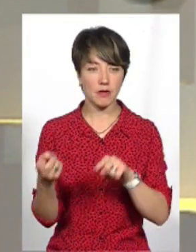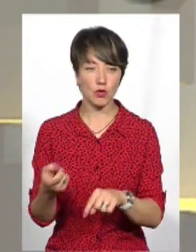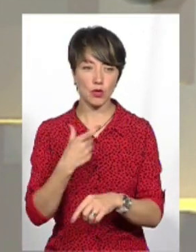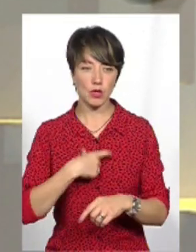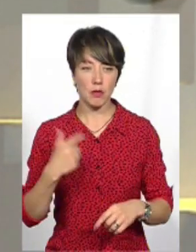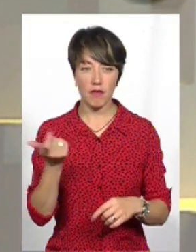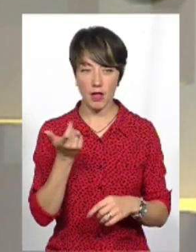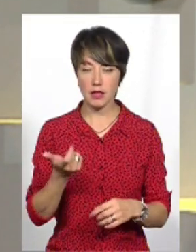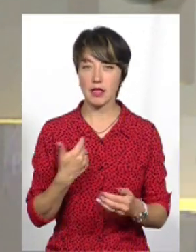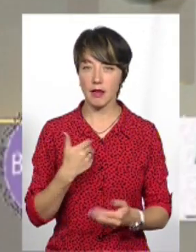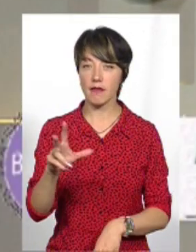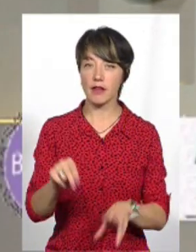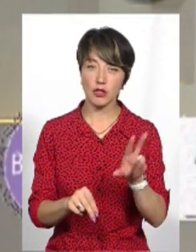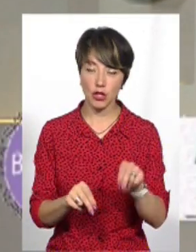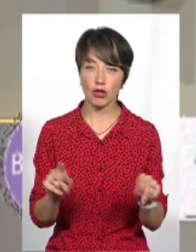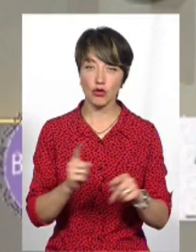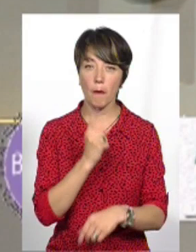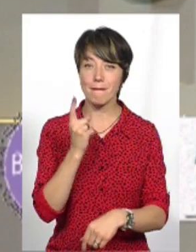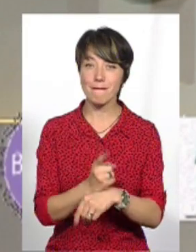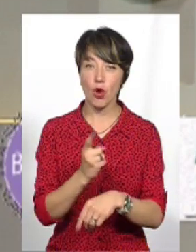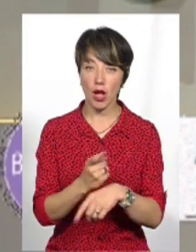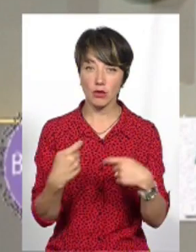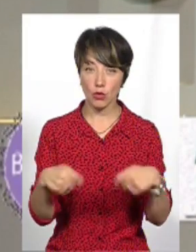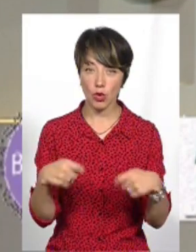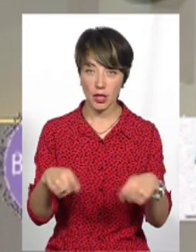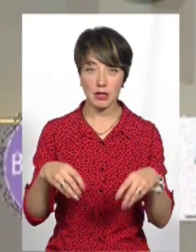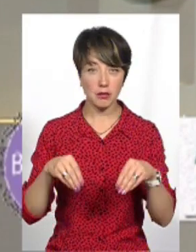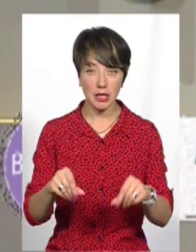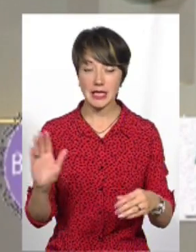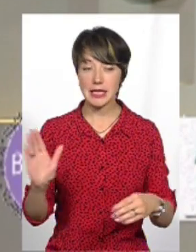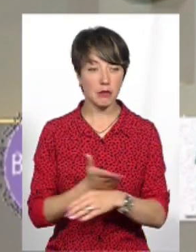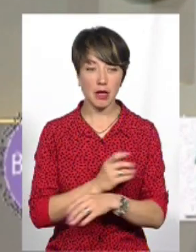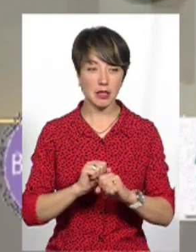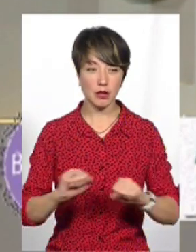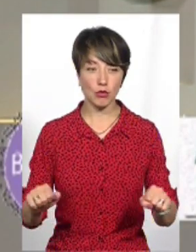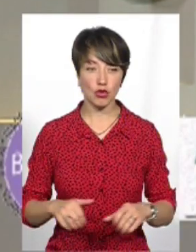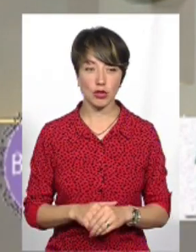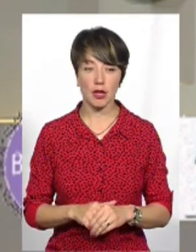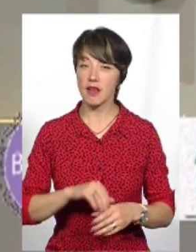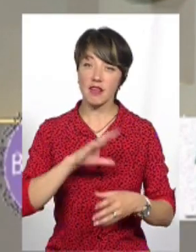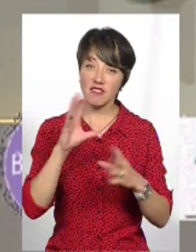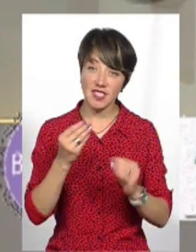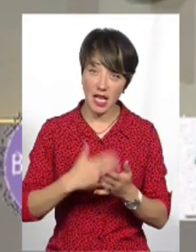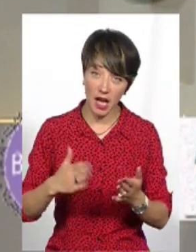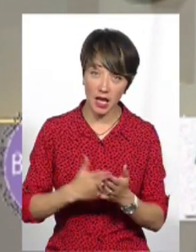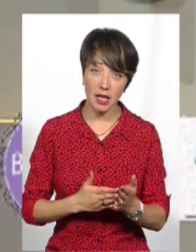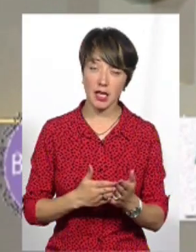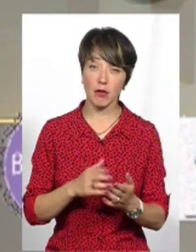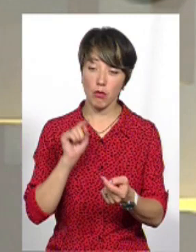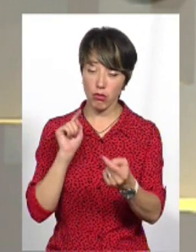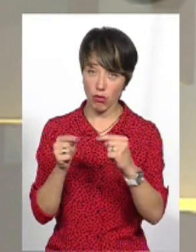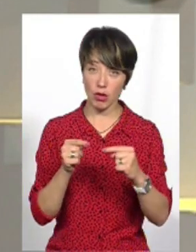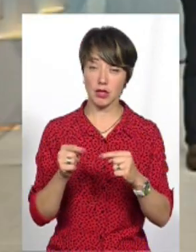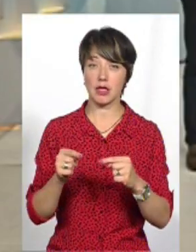у власність. Тобто я рахую, що мораторій на продаж землі знімати не можна. Не можна взагалі? Ви повністю